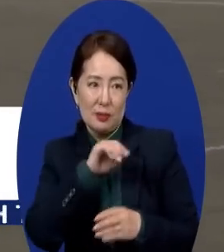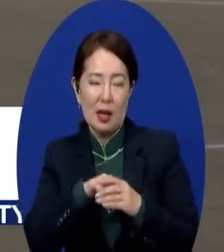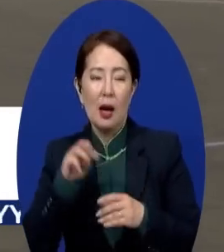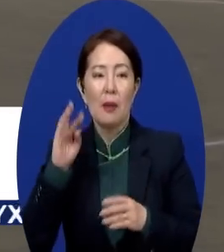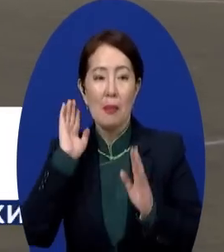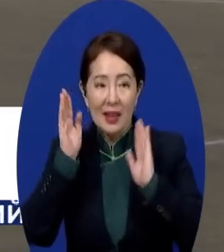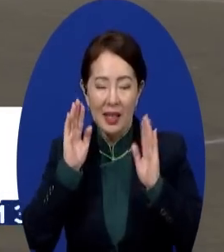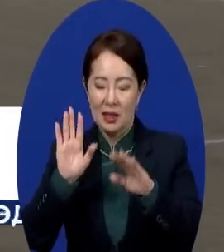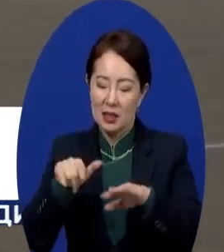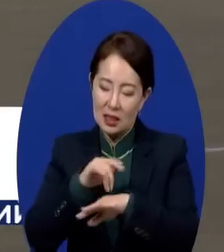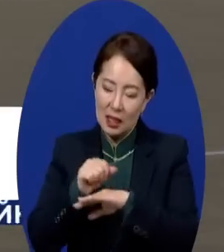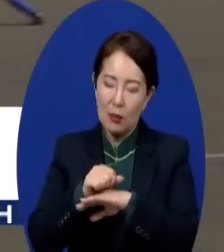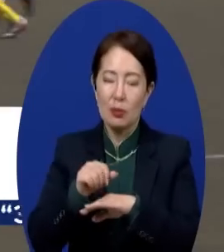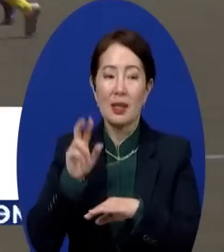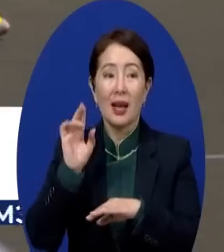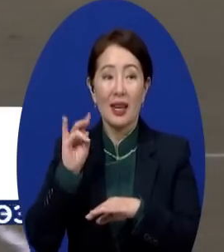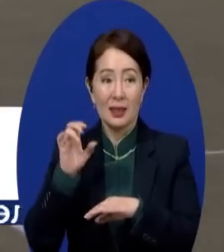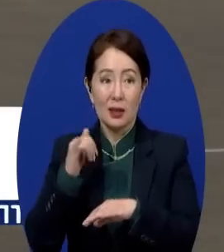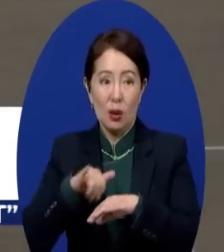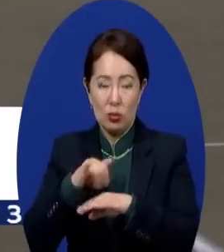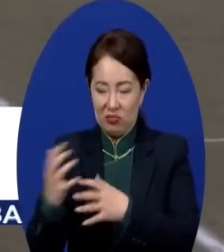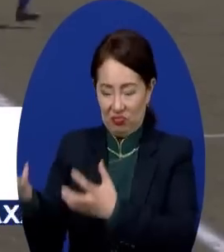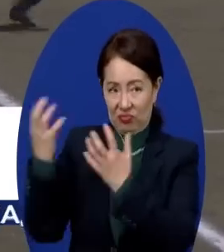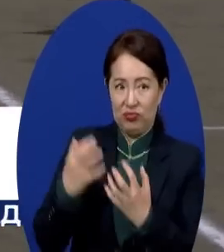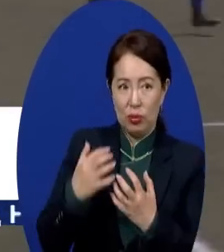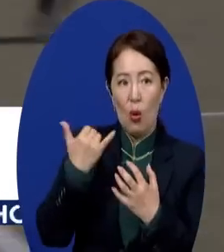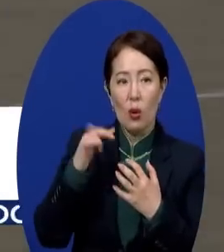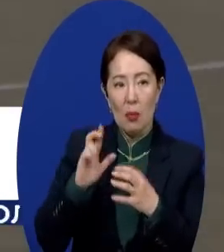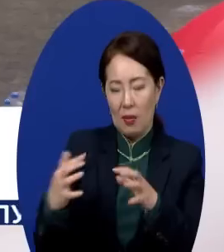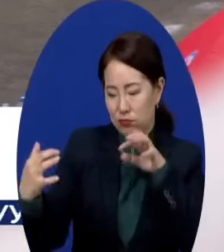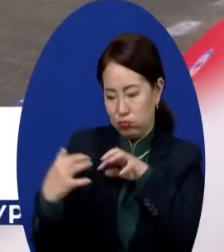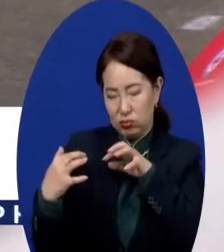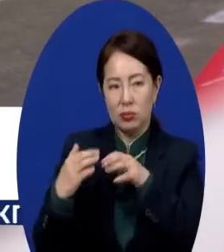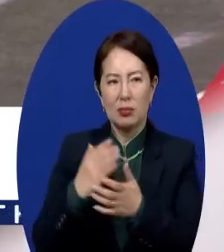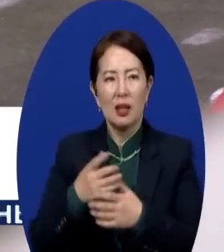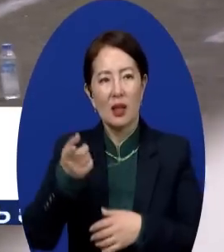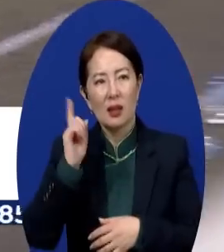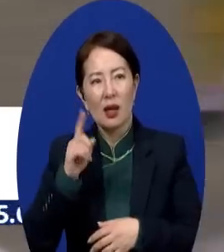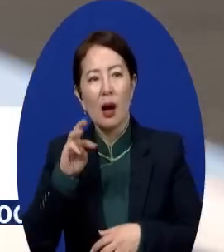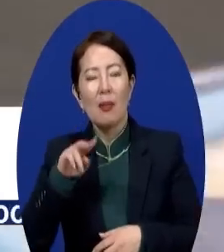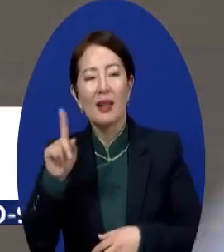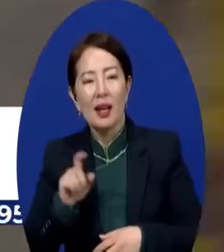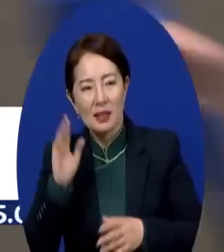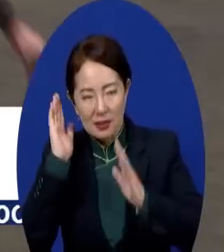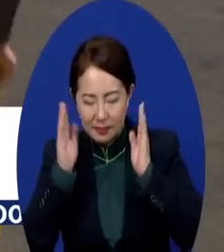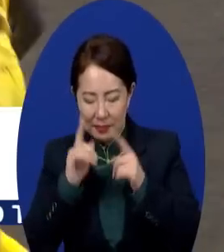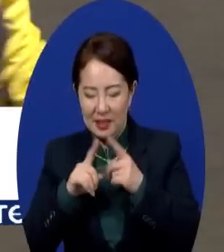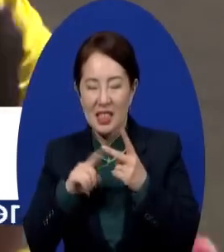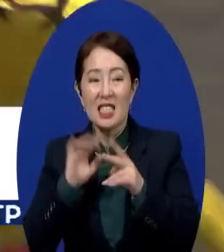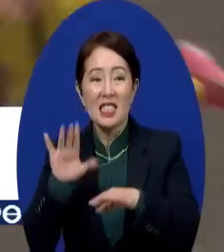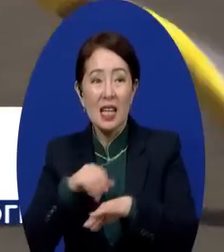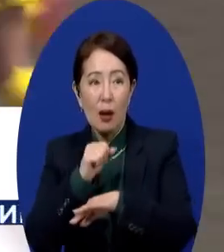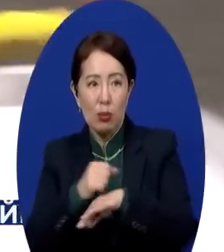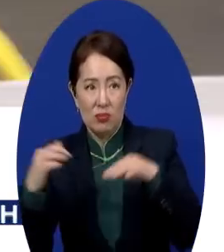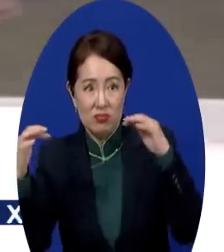Малайз, Сингапур, Үзбекистан улсын багууд Улаанбаатар хотноо орж өрсөлдөж байна. Өнөөдөр тэмцээний ихний тоглолт Малайз болон Сингапурын багуудын хооронд